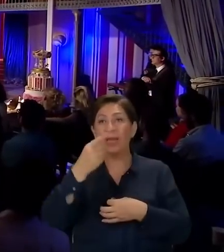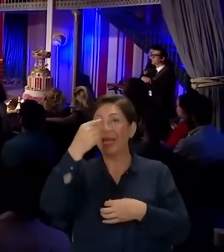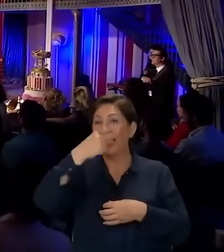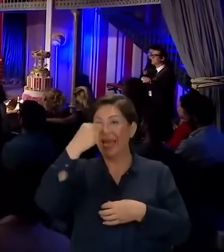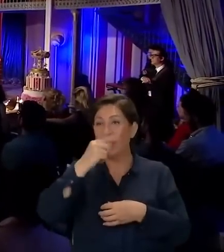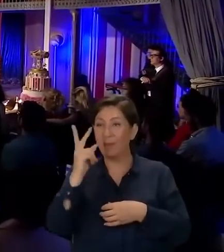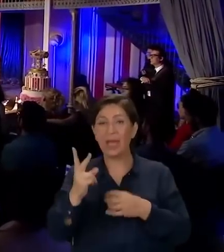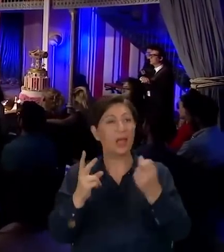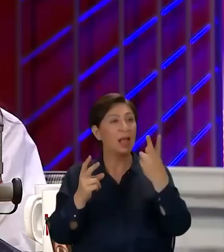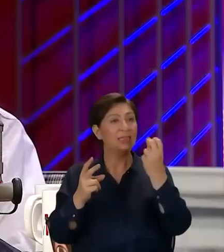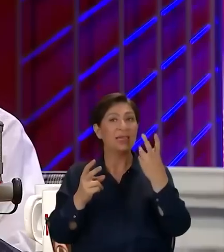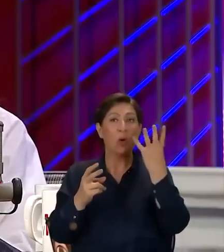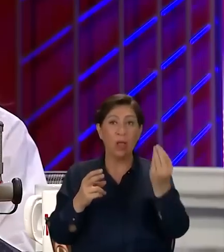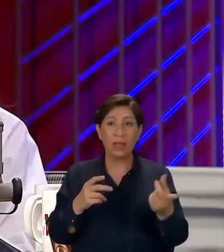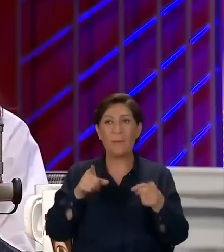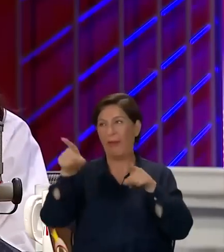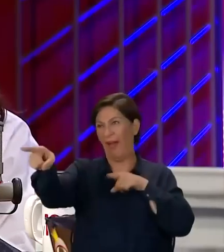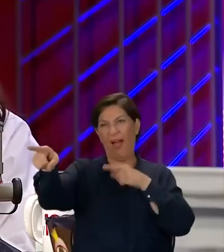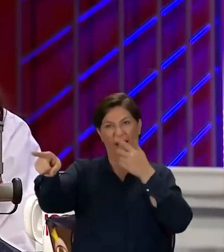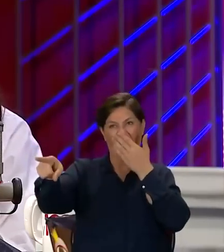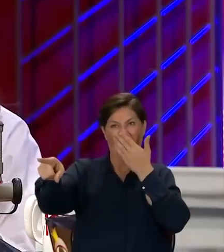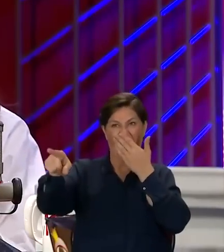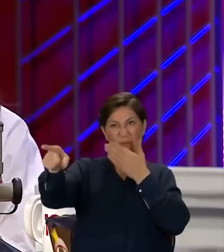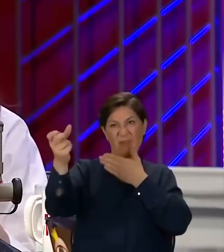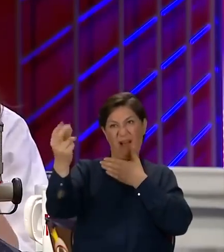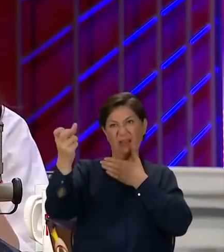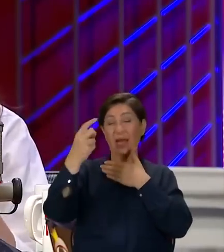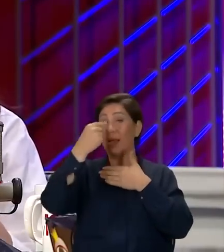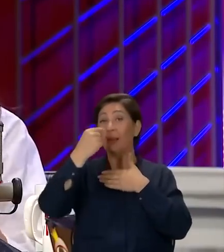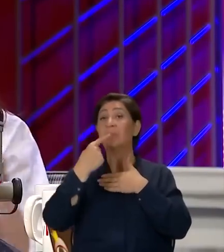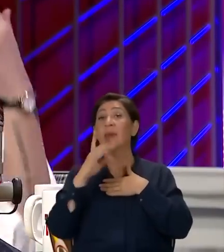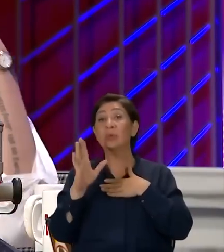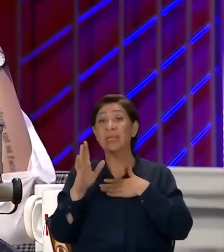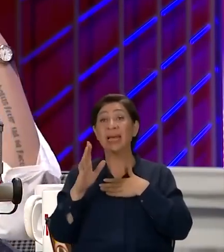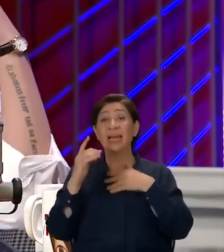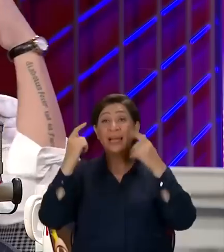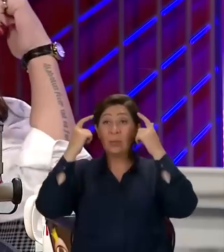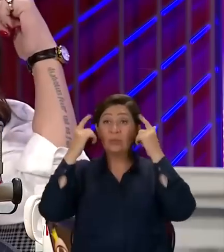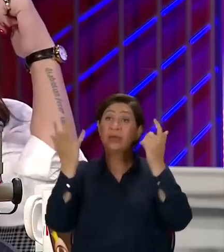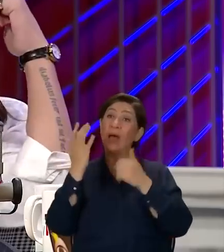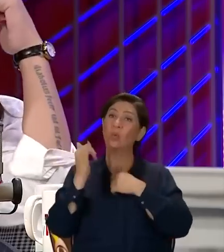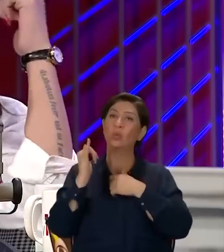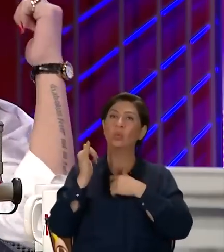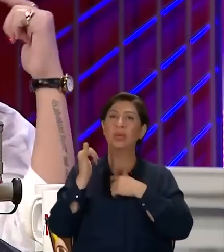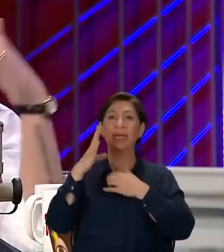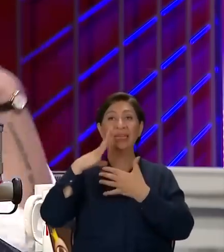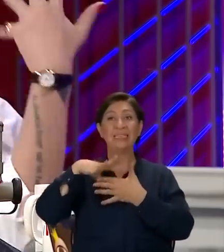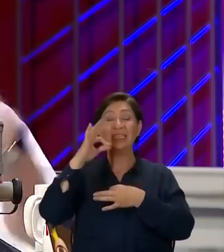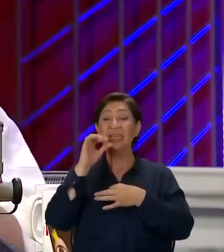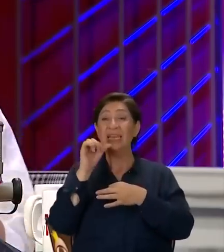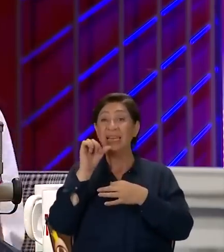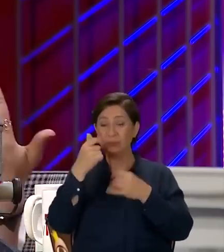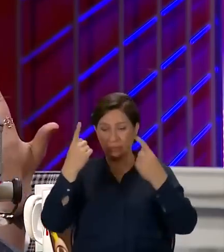olan insana, kanser olan insana parmakla gösterip aa bu kanser, bu grip demiyorsak bu daha beter bir şey. Yani insanın